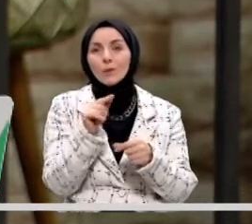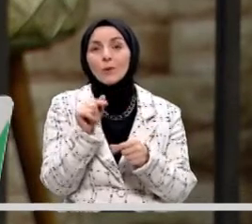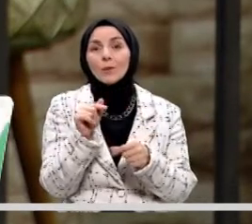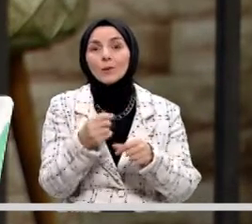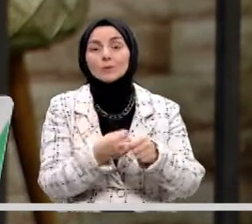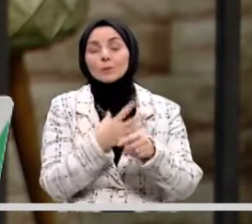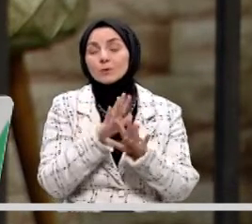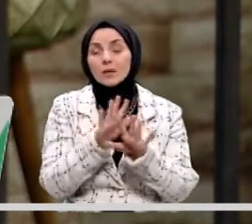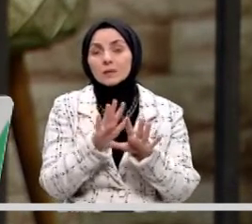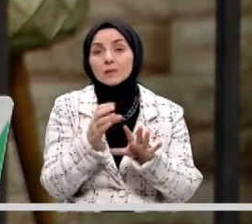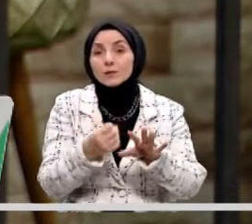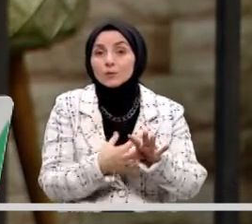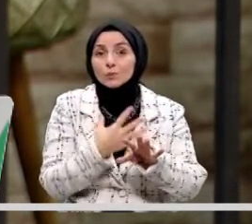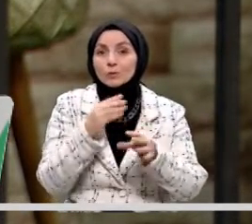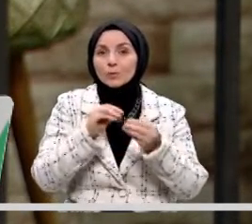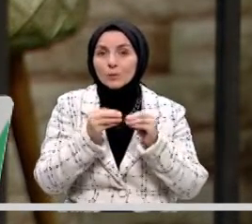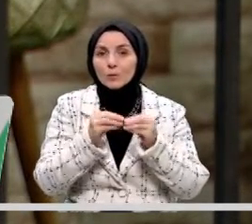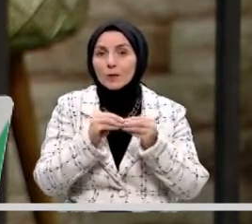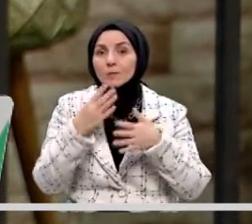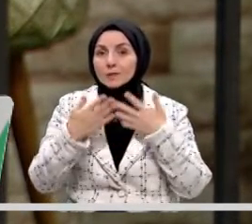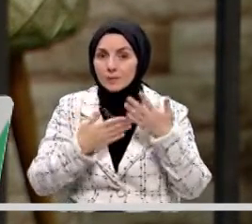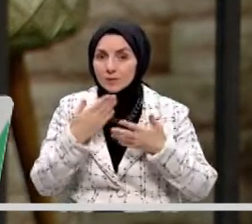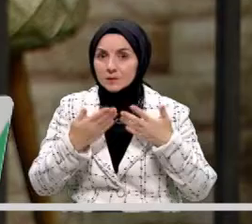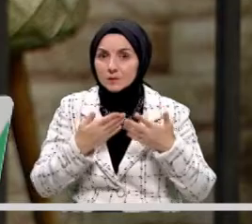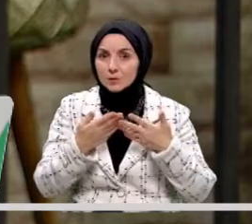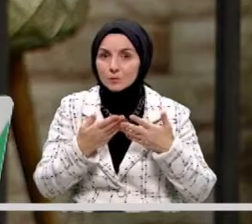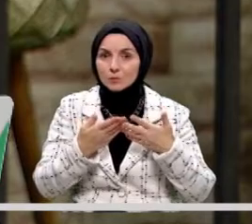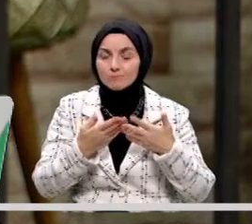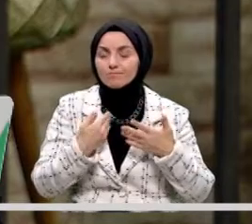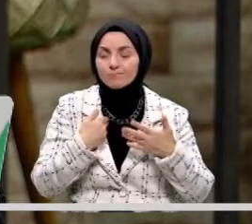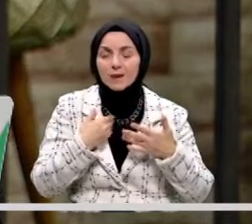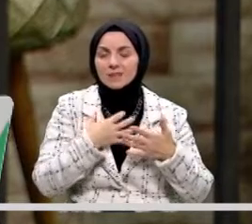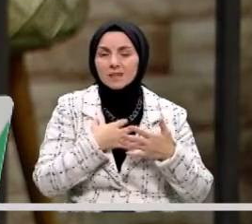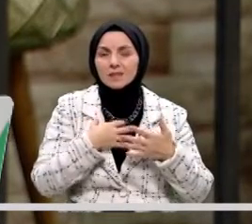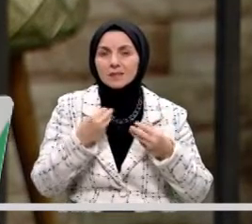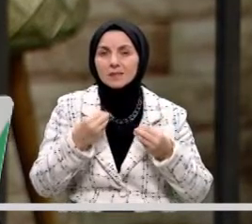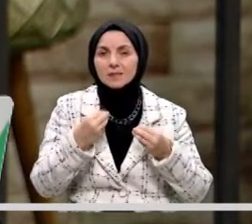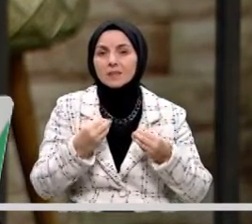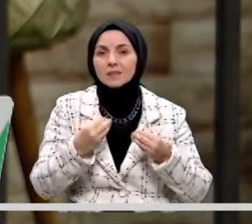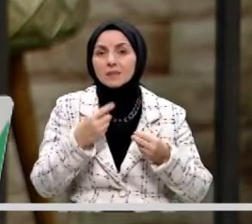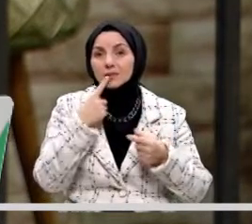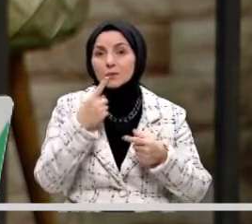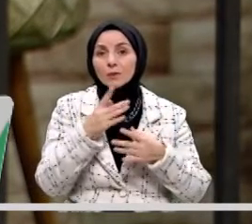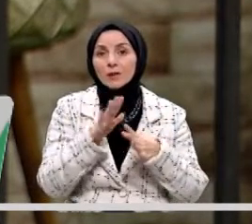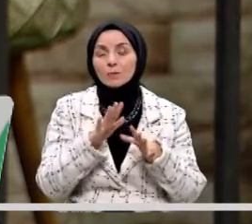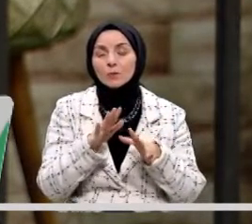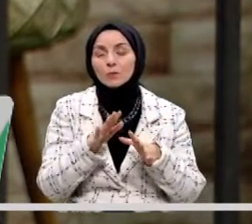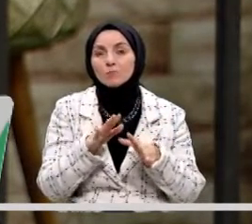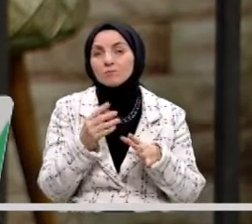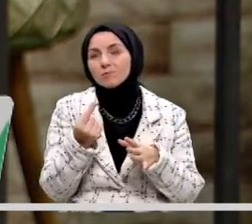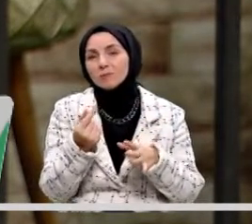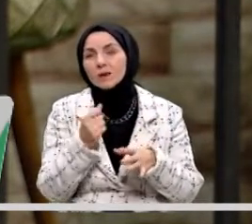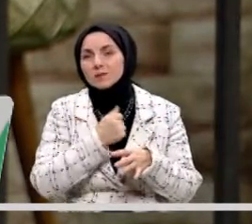duygusal değil Duygu problemlerinden bahsediyoruz Yani ben kendimi iyi ifade edemiyorum biraz öfkeliyim ya da